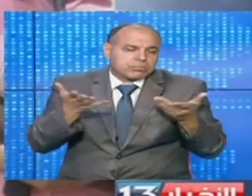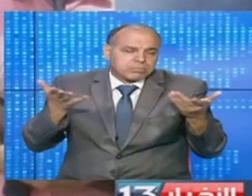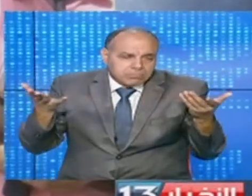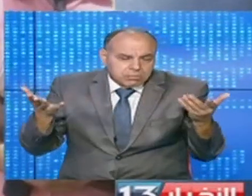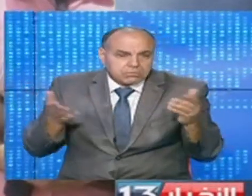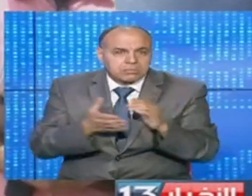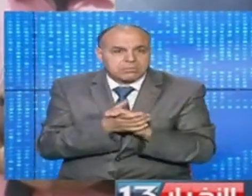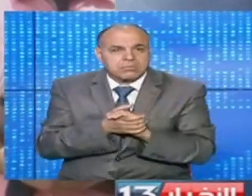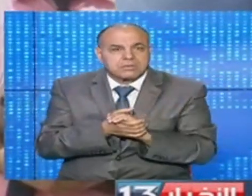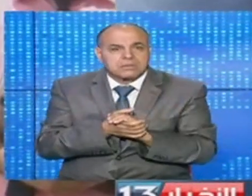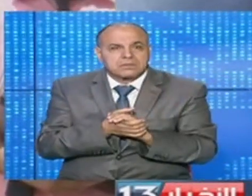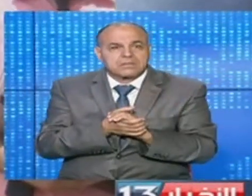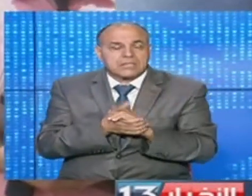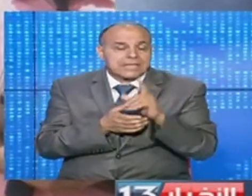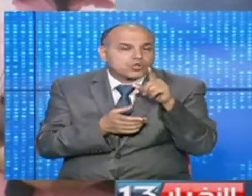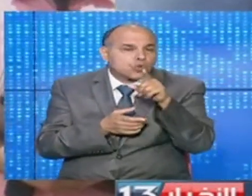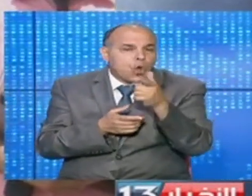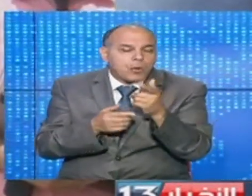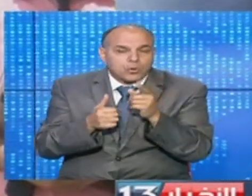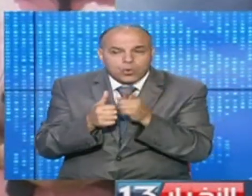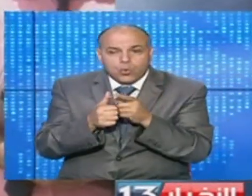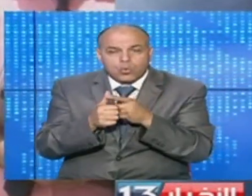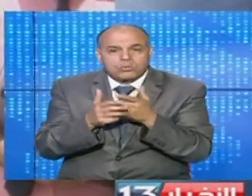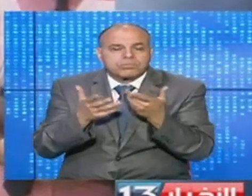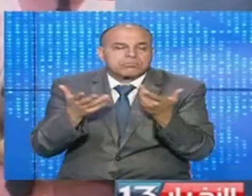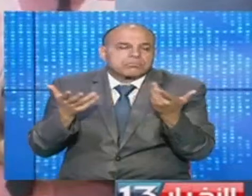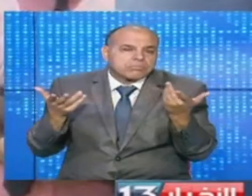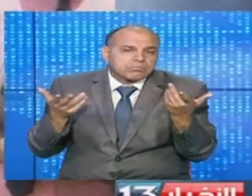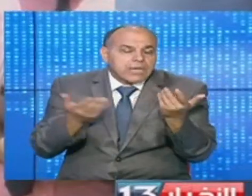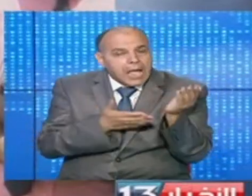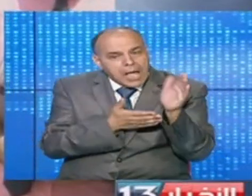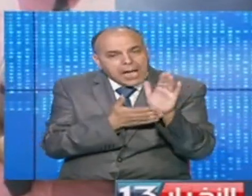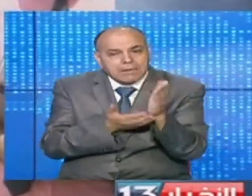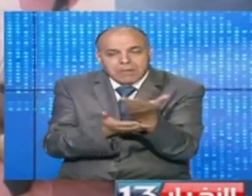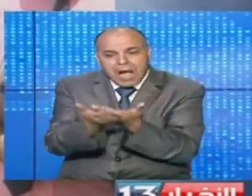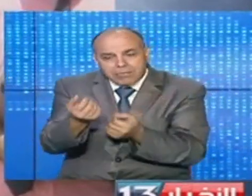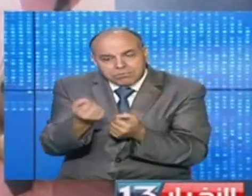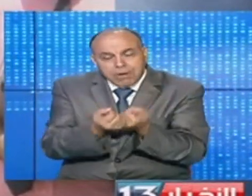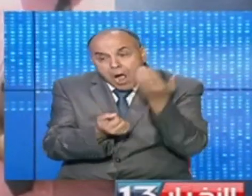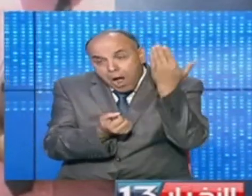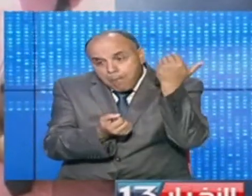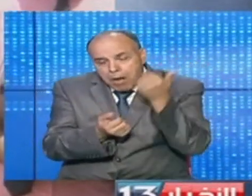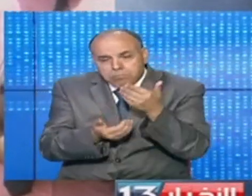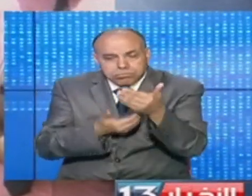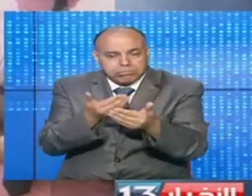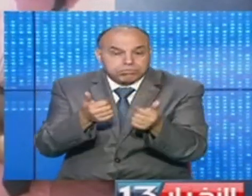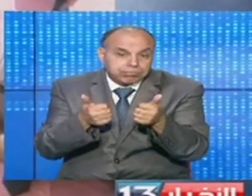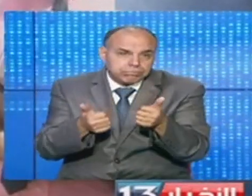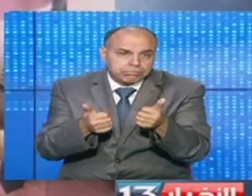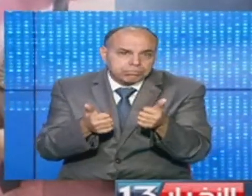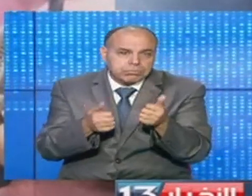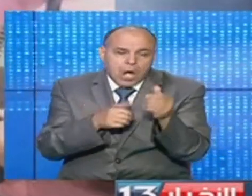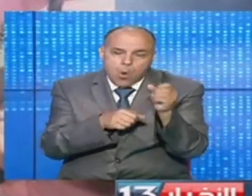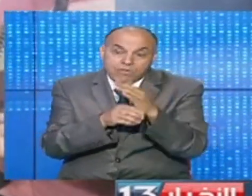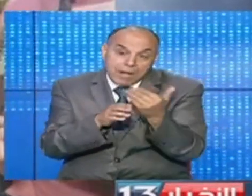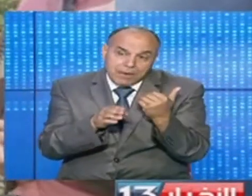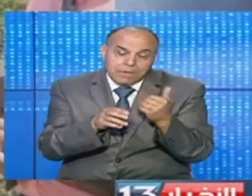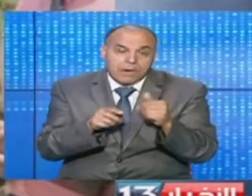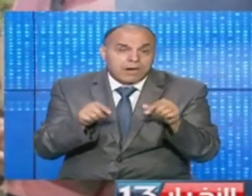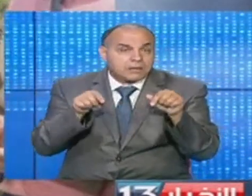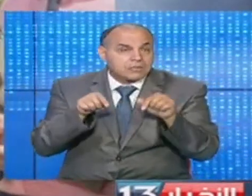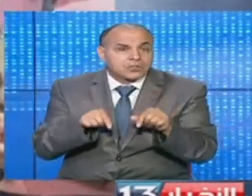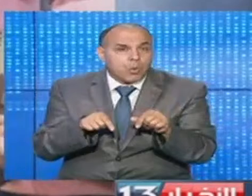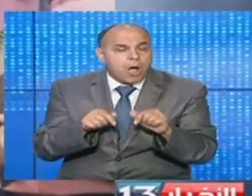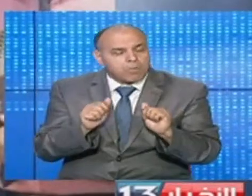اه صعوبات في حال دون انه يقدم الخدمات كما كانت تقدم قبل فتره الكوفيه اه